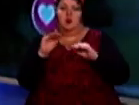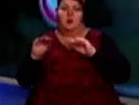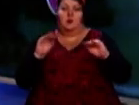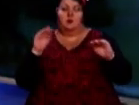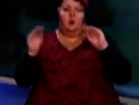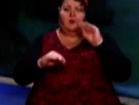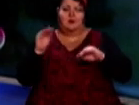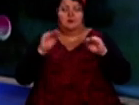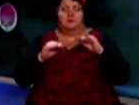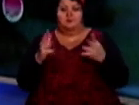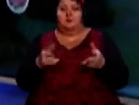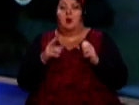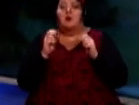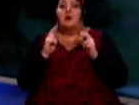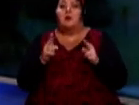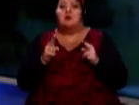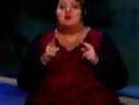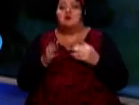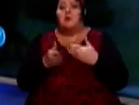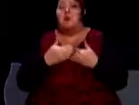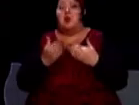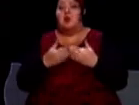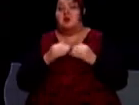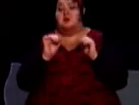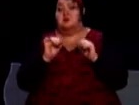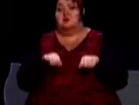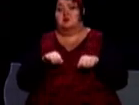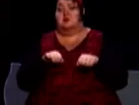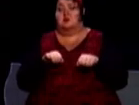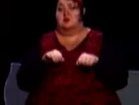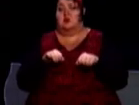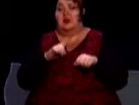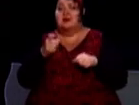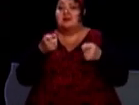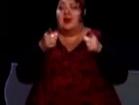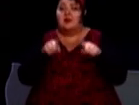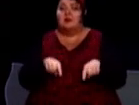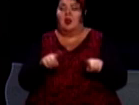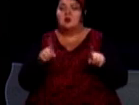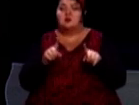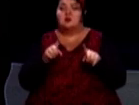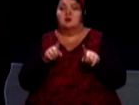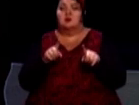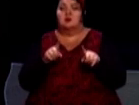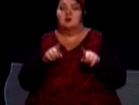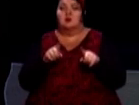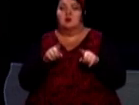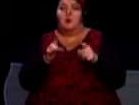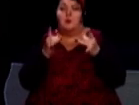подібне. От які міри можуть бути прийняті саме за те, що